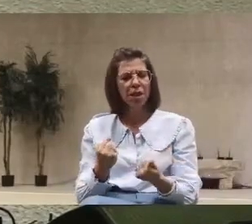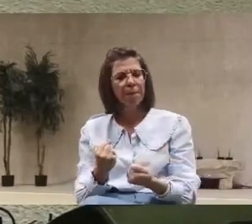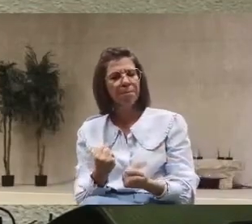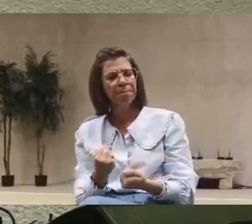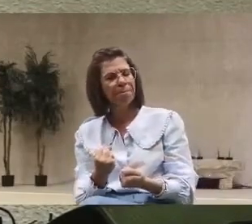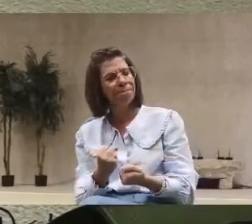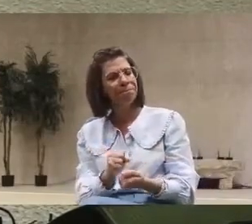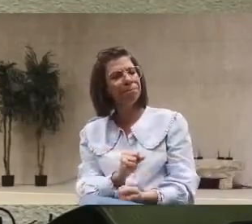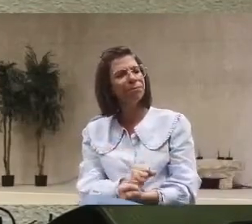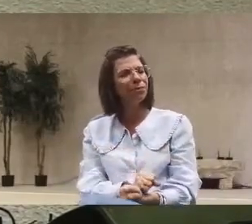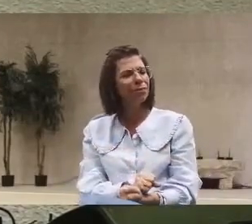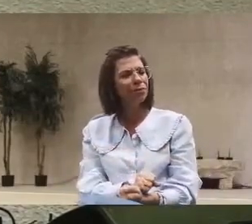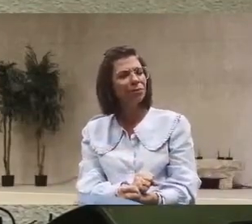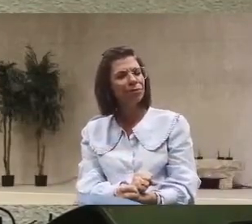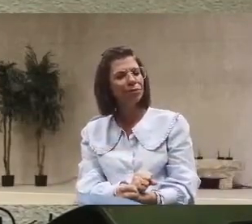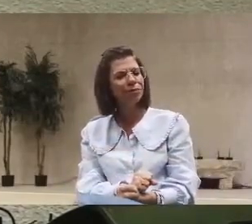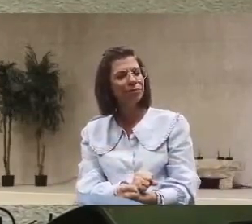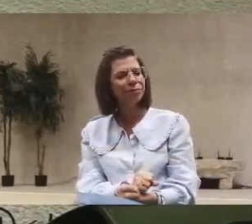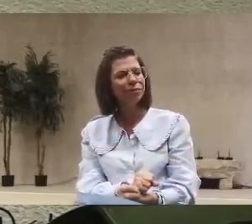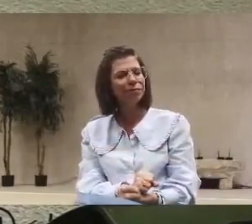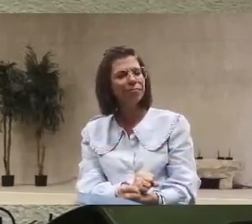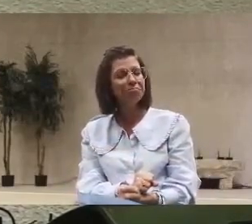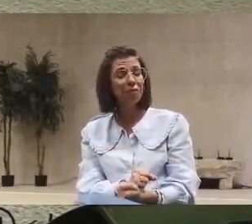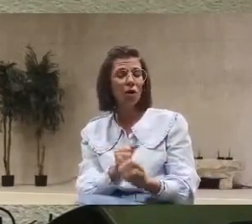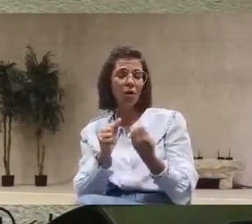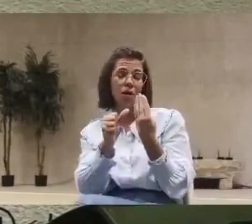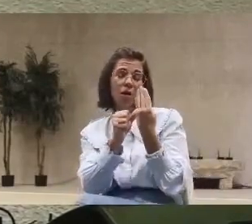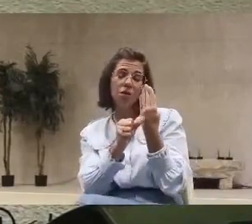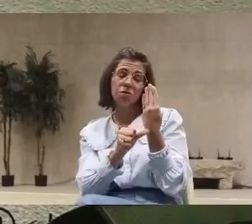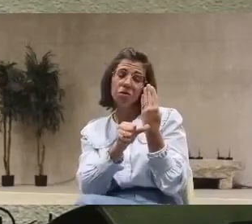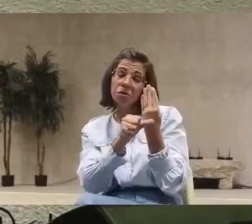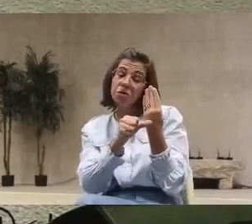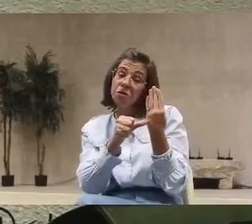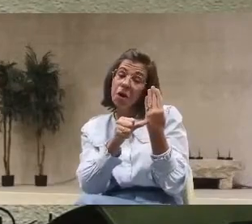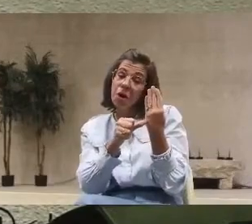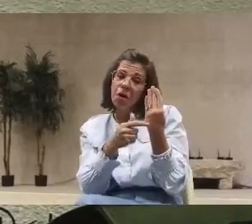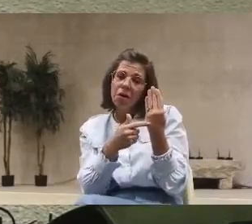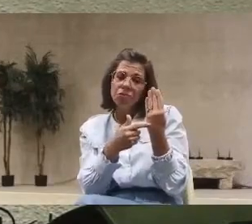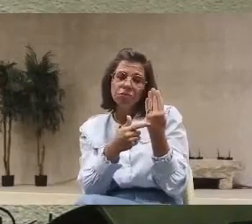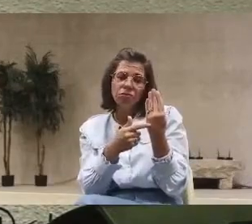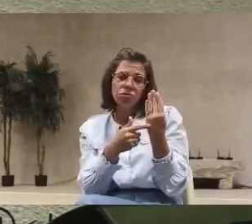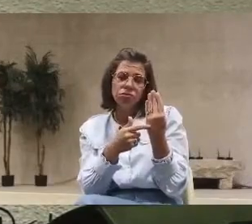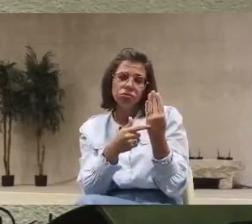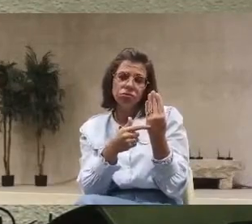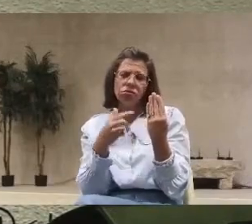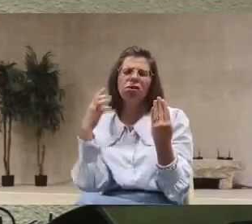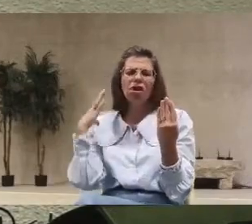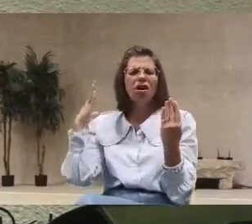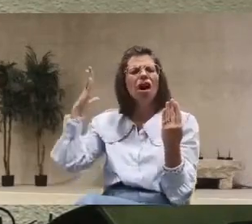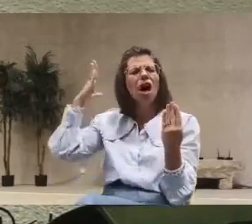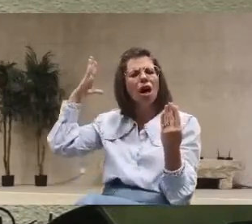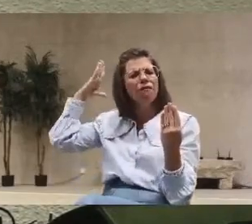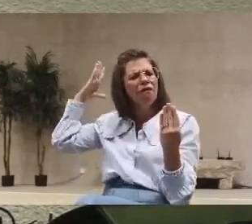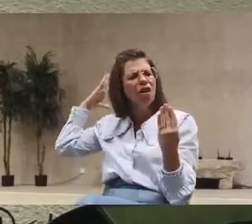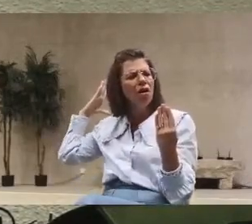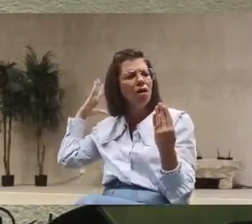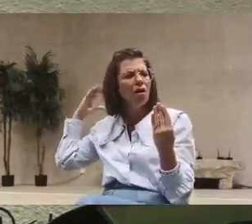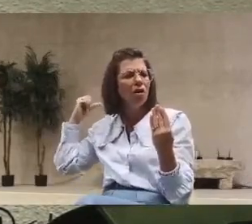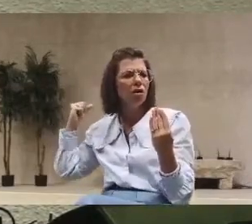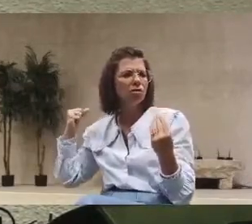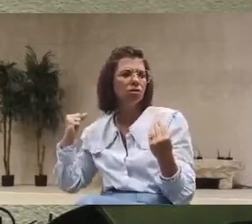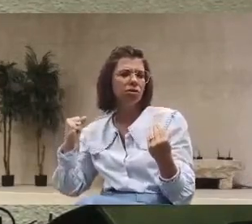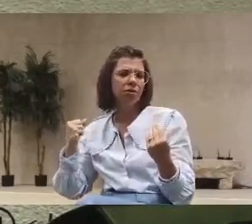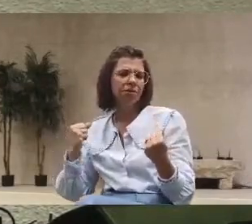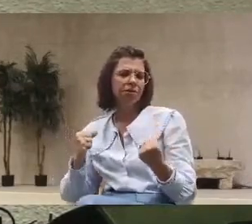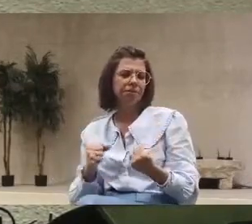c'est même la parole de Dieu il y a seulement dans la Bible certaines certaines portions c'est la parole de Dieu mais d'autres non